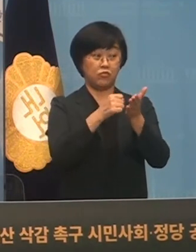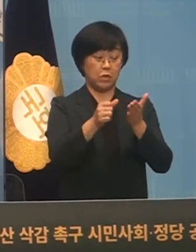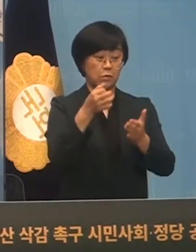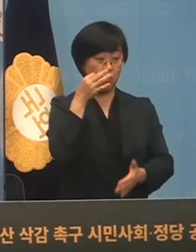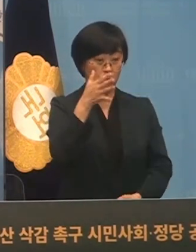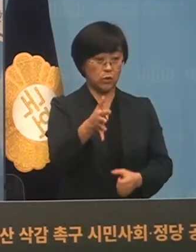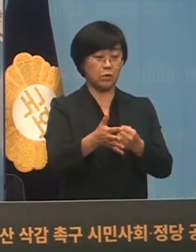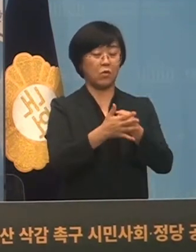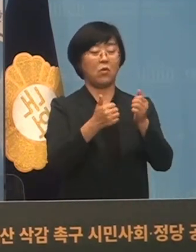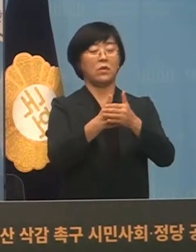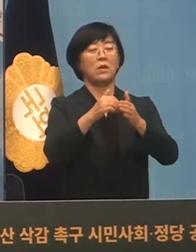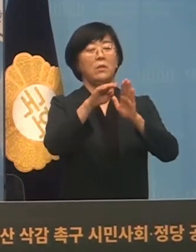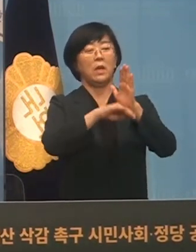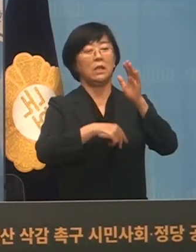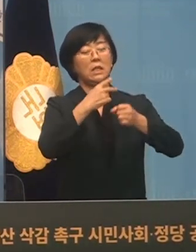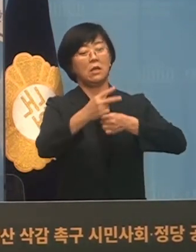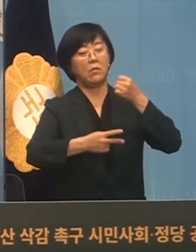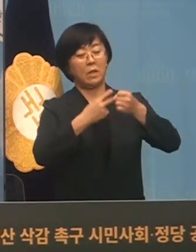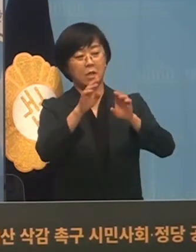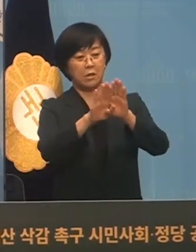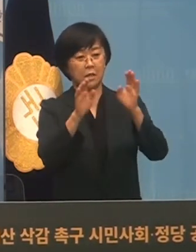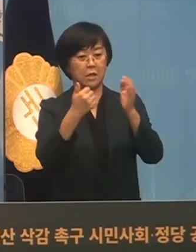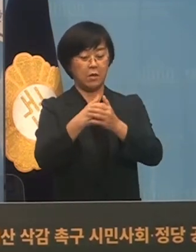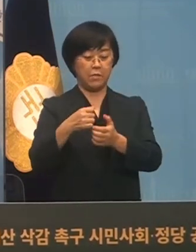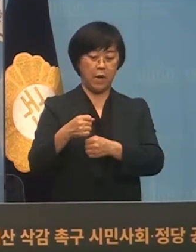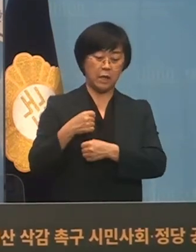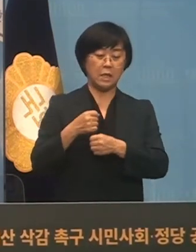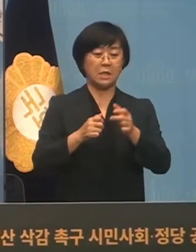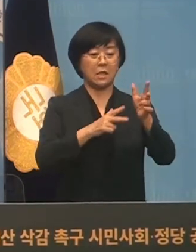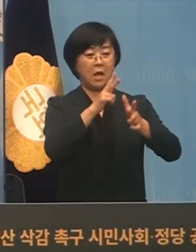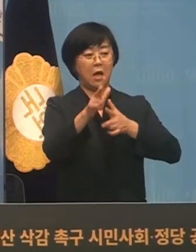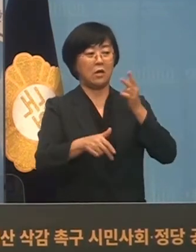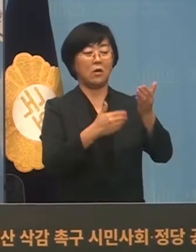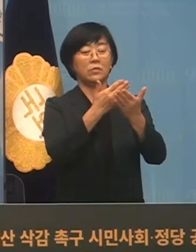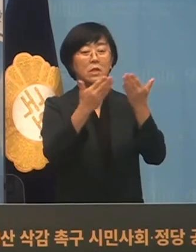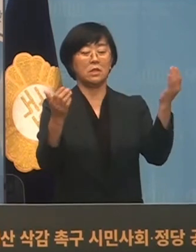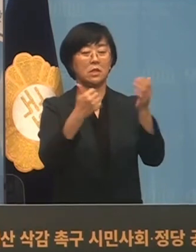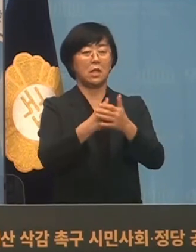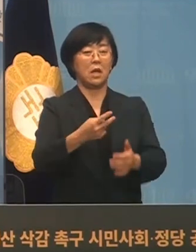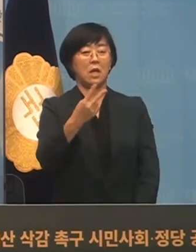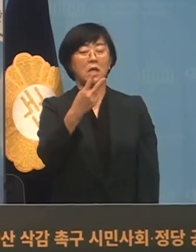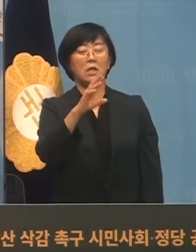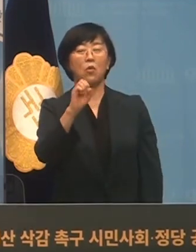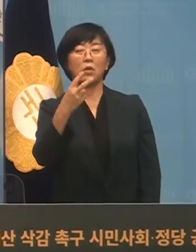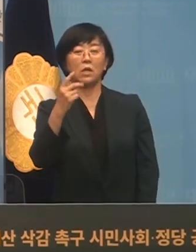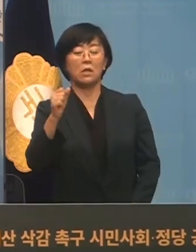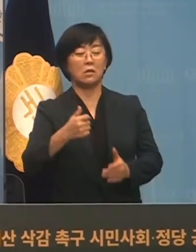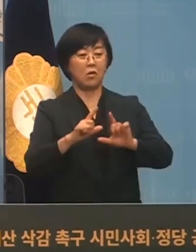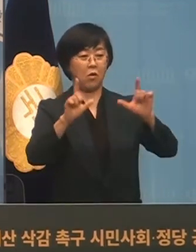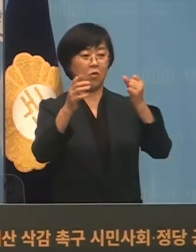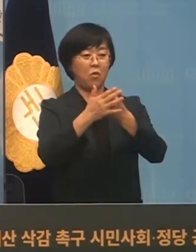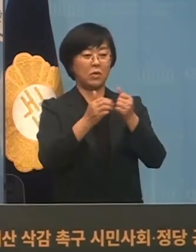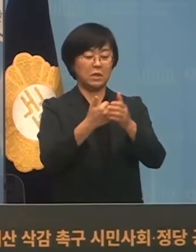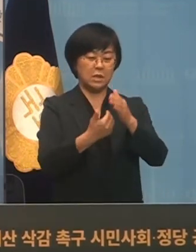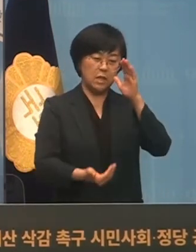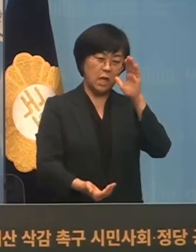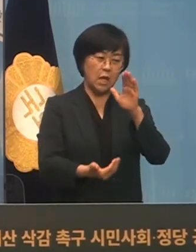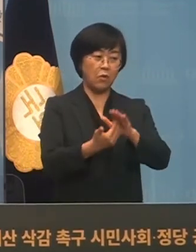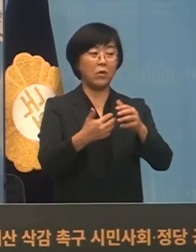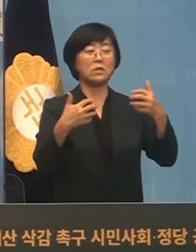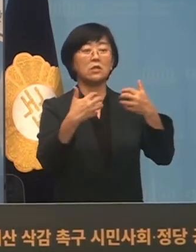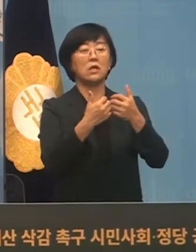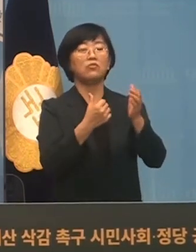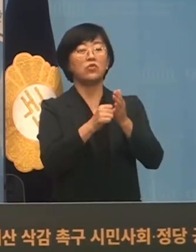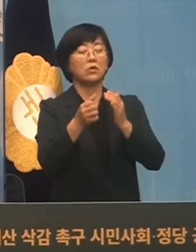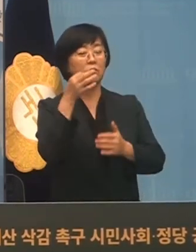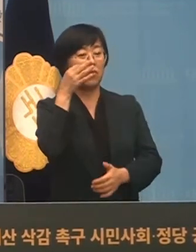공개했고 남한은 2년마다 개최되는 방위산업전시회 서울 RX2022를 열고 최첨단 무기와 기술을